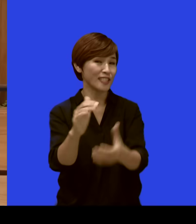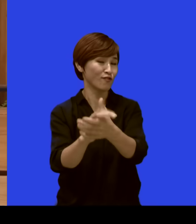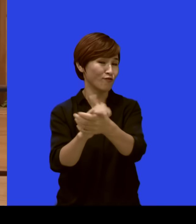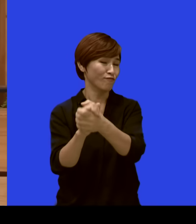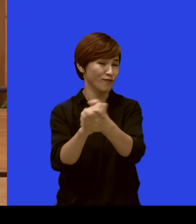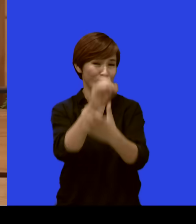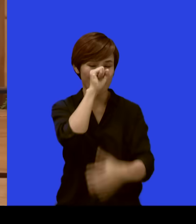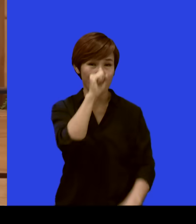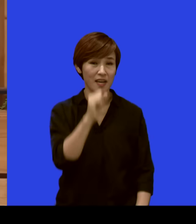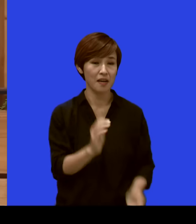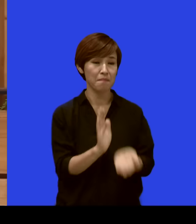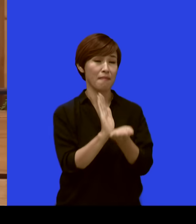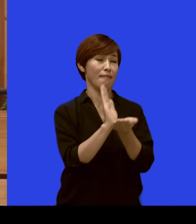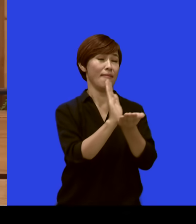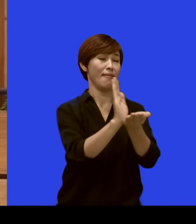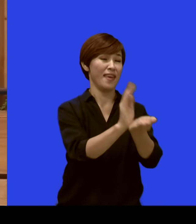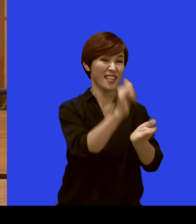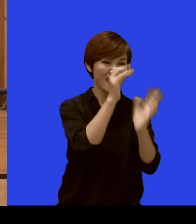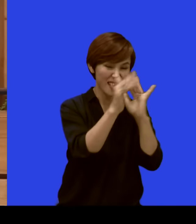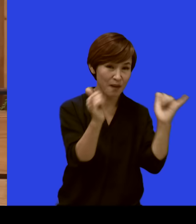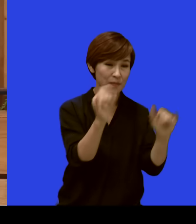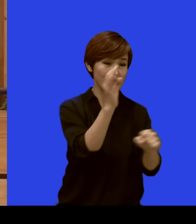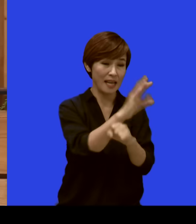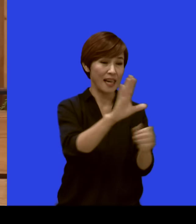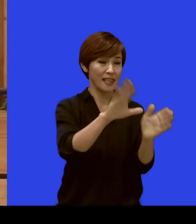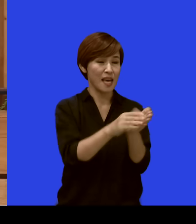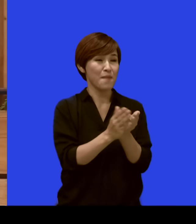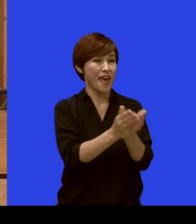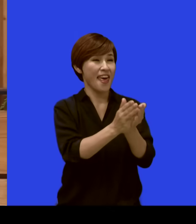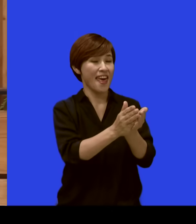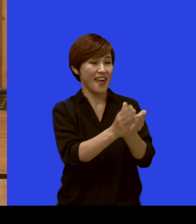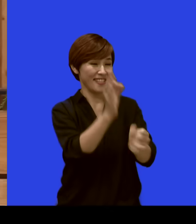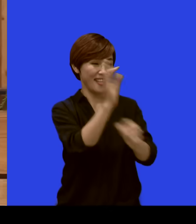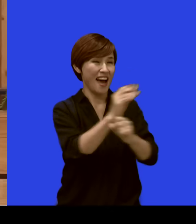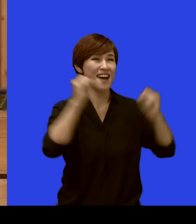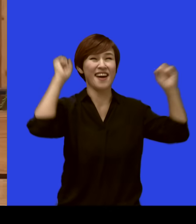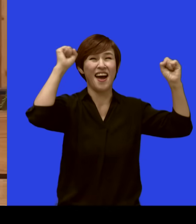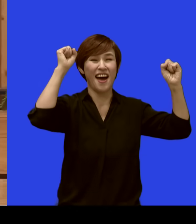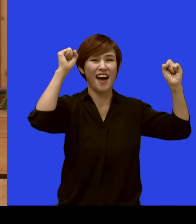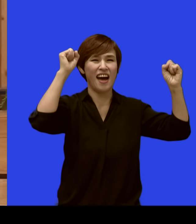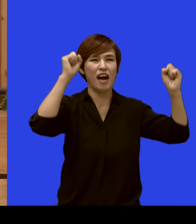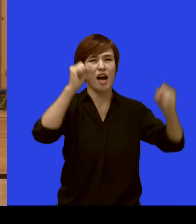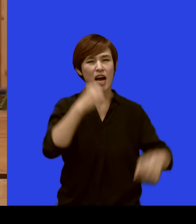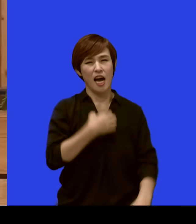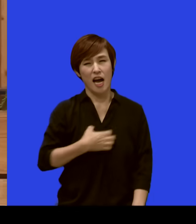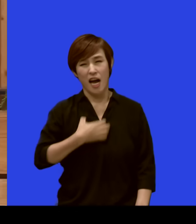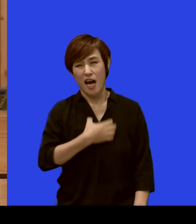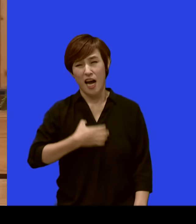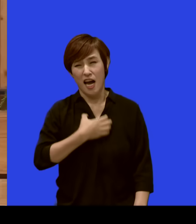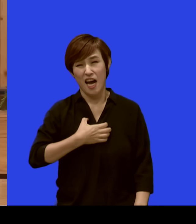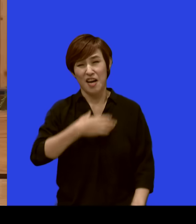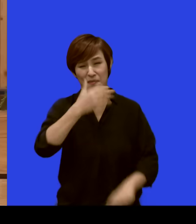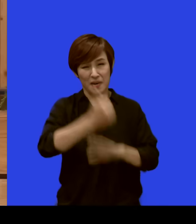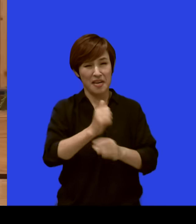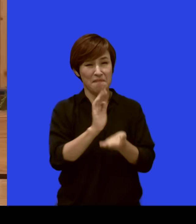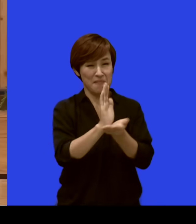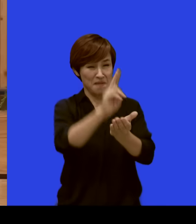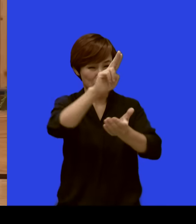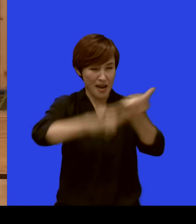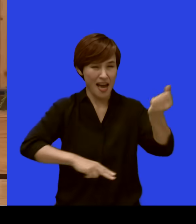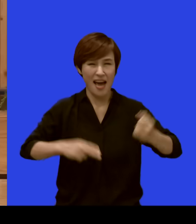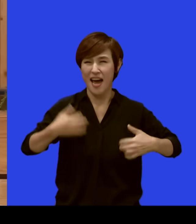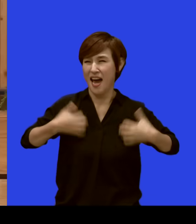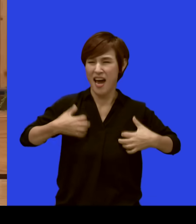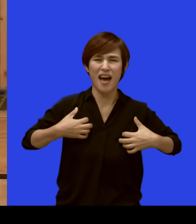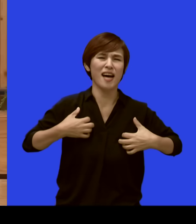뭐냐? 요트를 가진 사람들이 살 때 만세 부르고 팔 때 만만세 부른다는 거 아니에요? 너무 골치 아파서. 그러니까 요트를 내가 안 갖고 있지만 요트